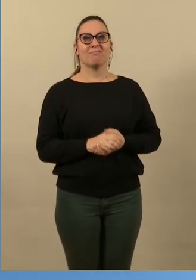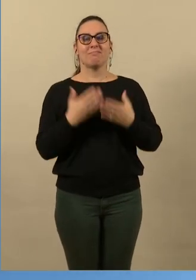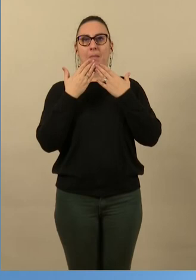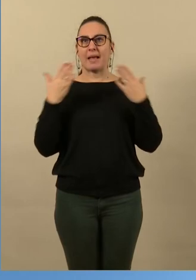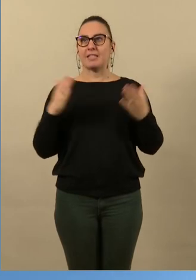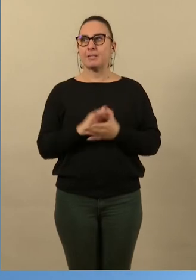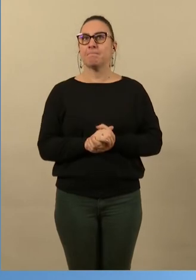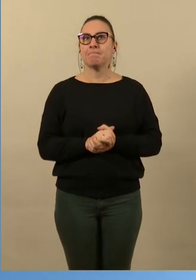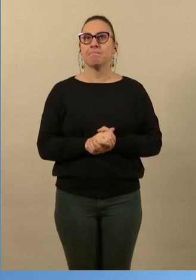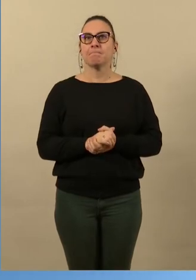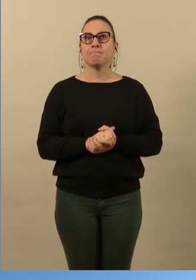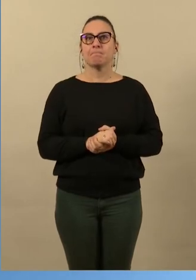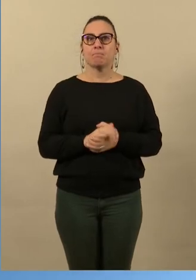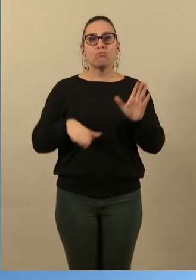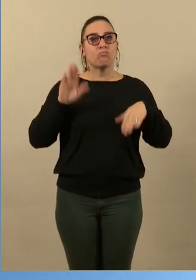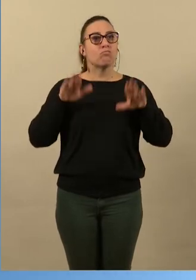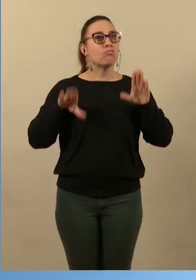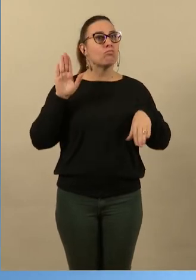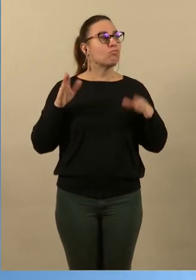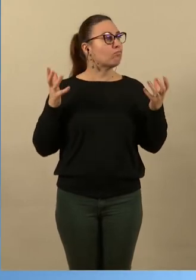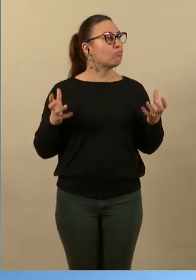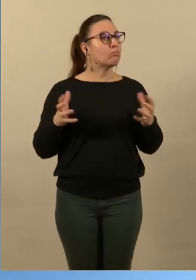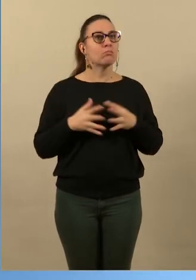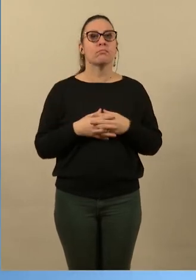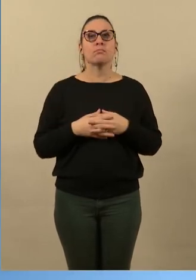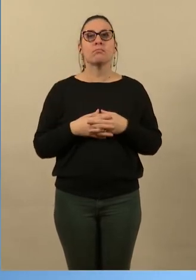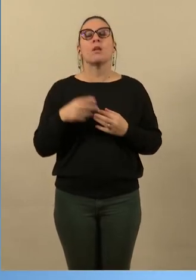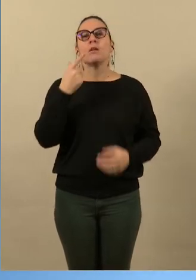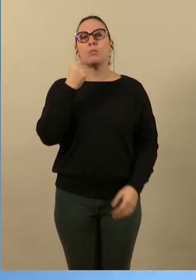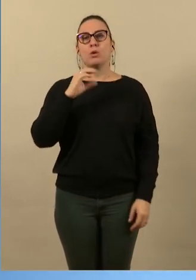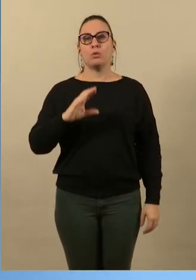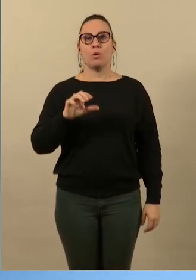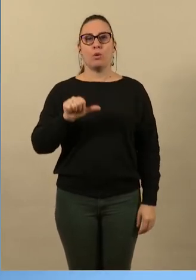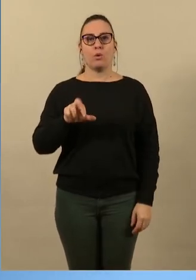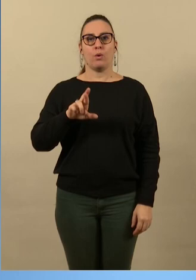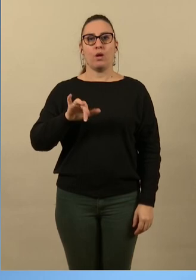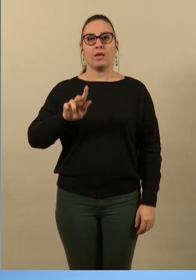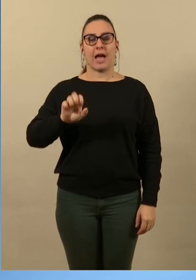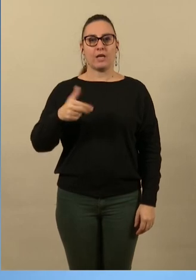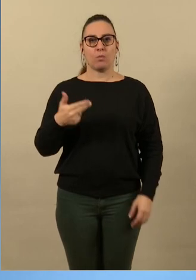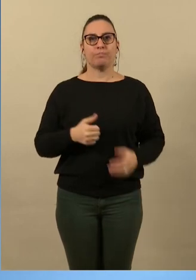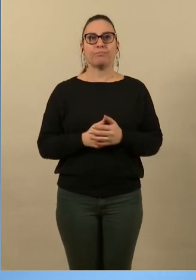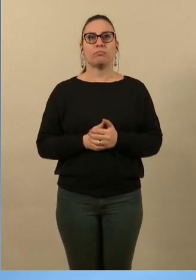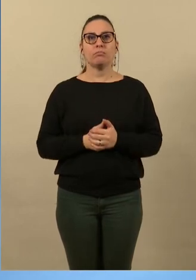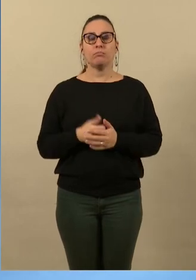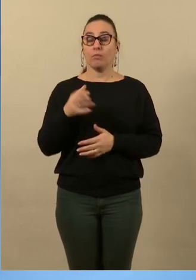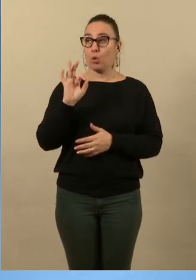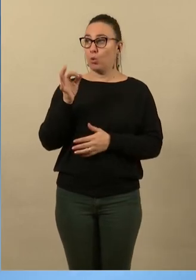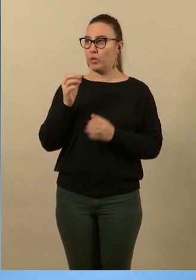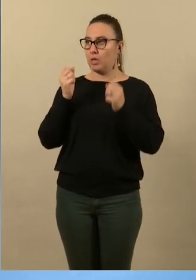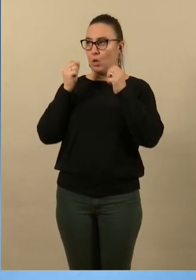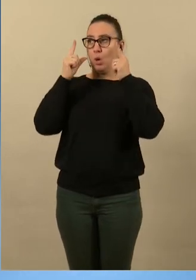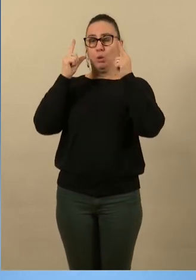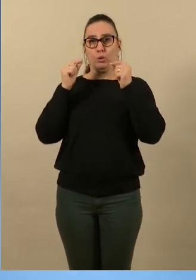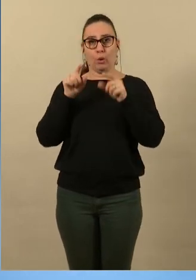y a-t-il des demandes d'intervention monsieur Carignon oui nous sommes également très surpris que que